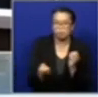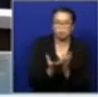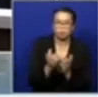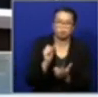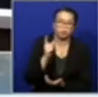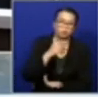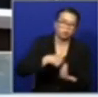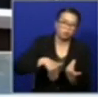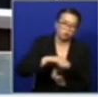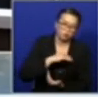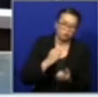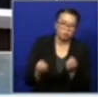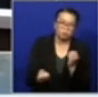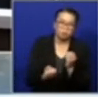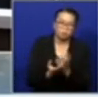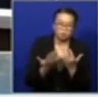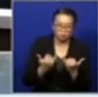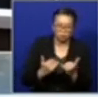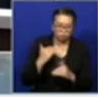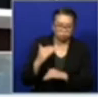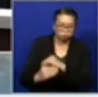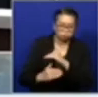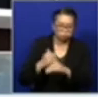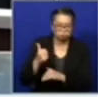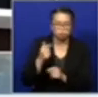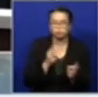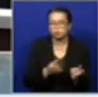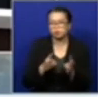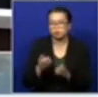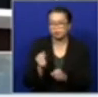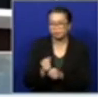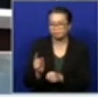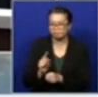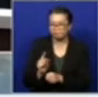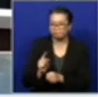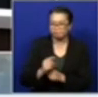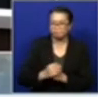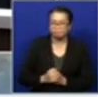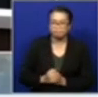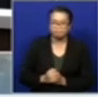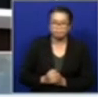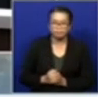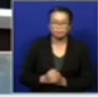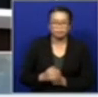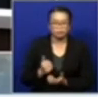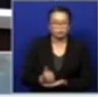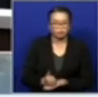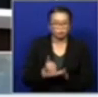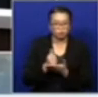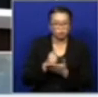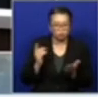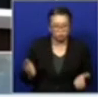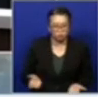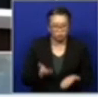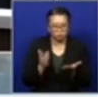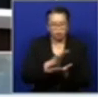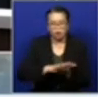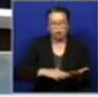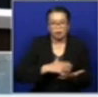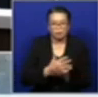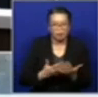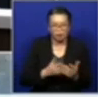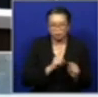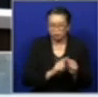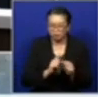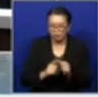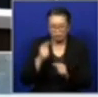ไรโดยเฉพาะโจทย์ในการฟื้นฟูเศรษฐกิจของประเทศแล้วก็พัฒนาประเทศหลังการเกิดวิกฤต